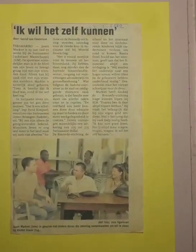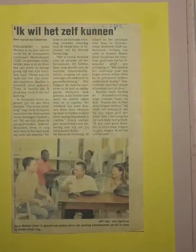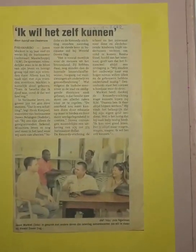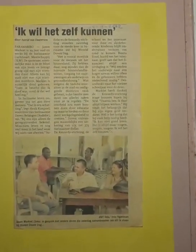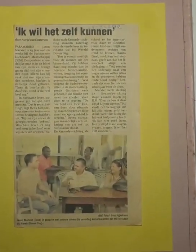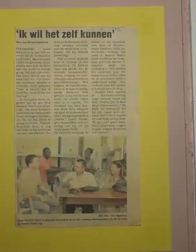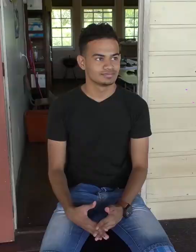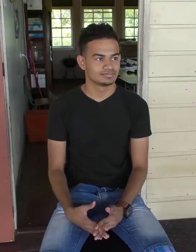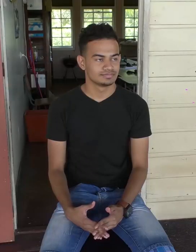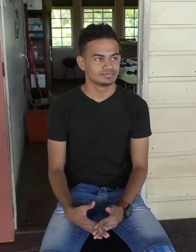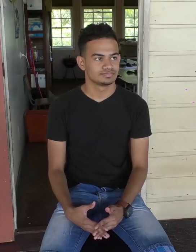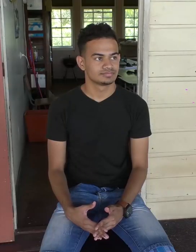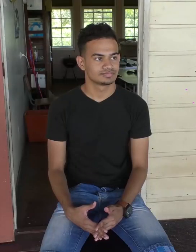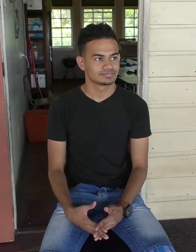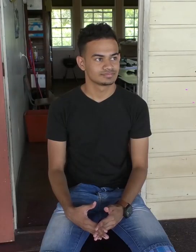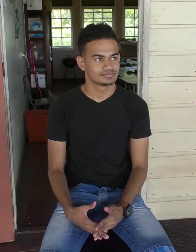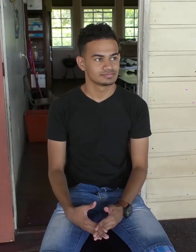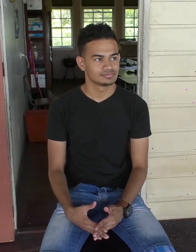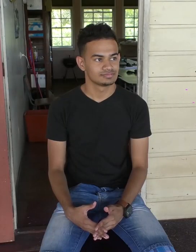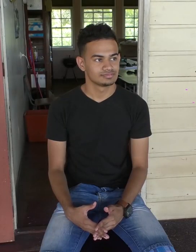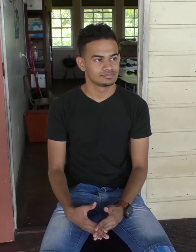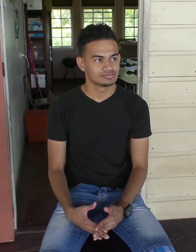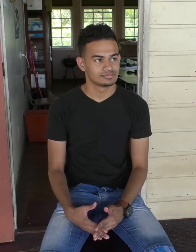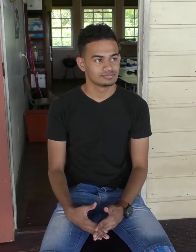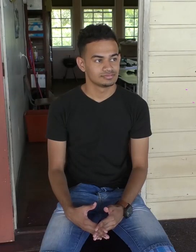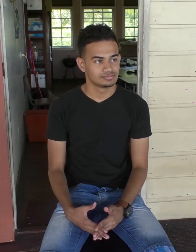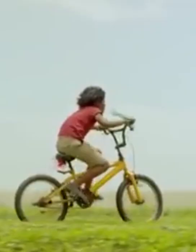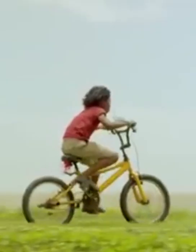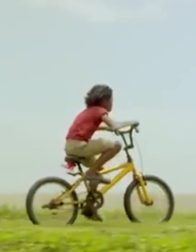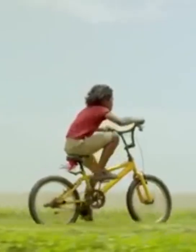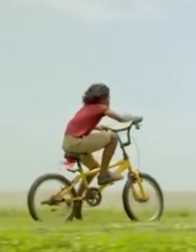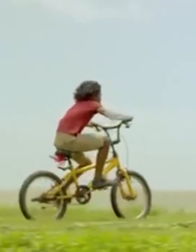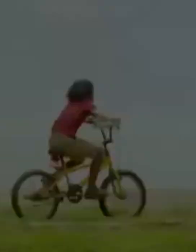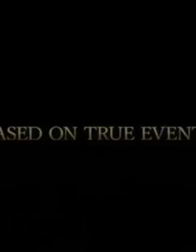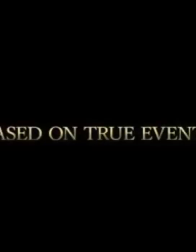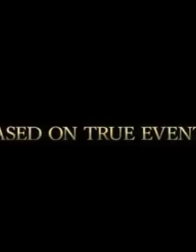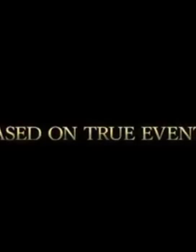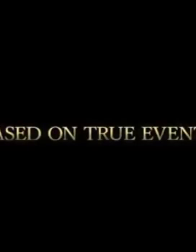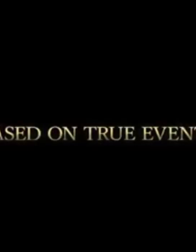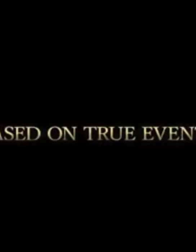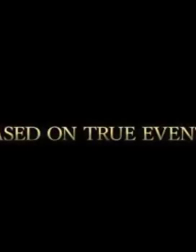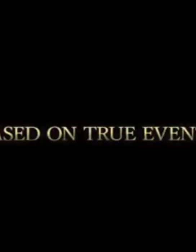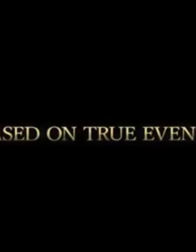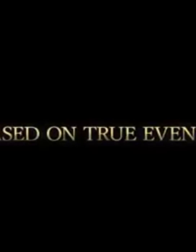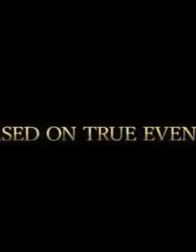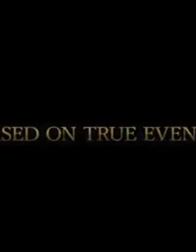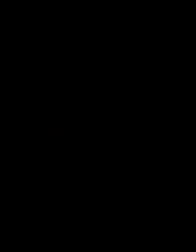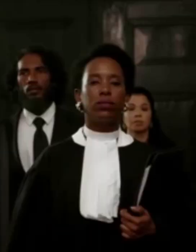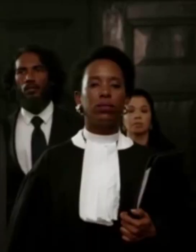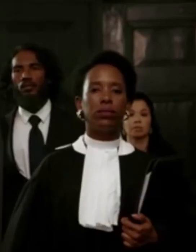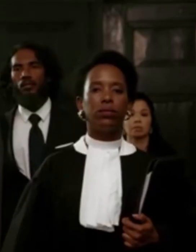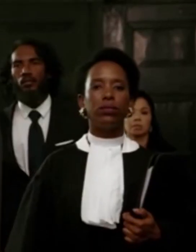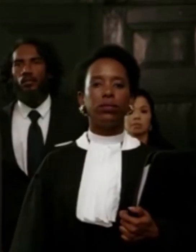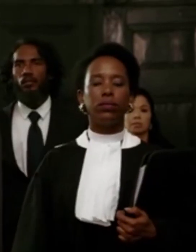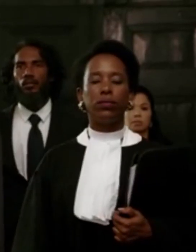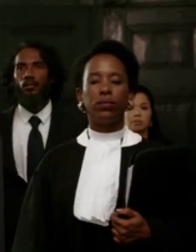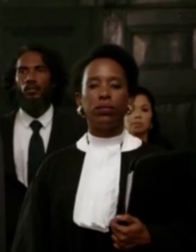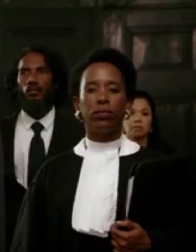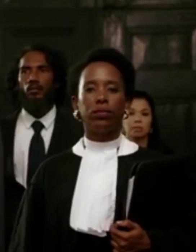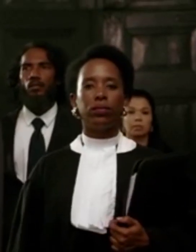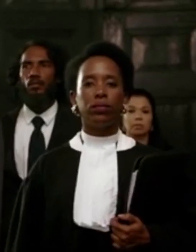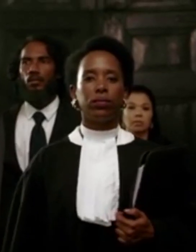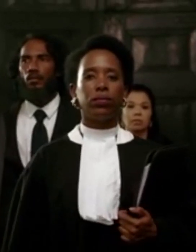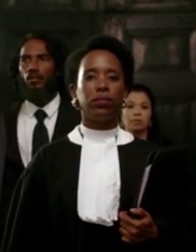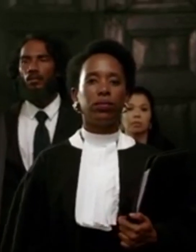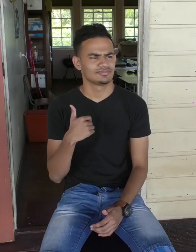MUZIEK Na Wierin de movie is Wierin behoorlijk populair geworden, in Suriname, maar ook in het buitenland. Hoe gaat hij om met